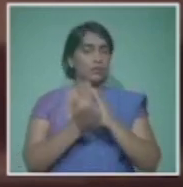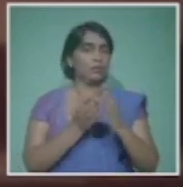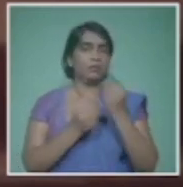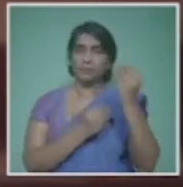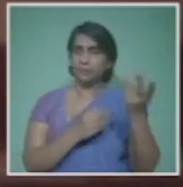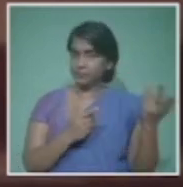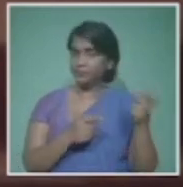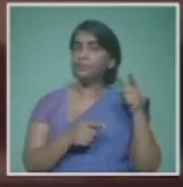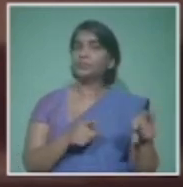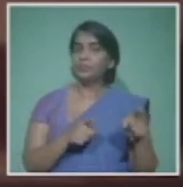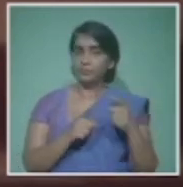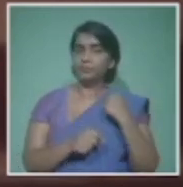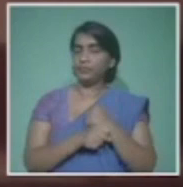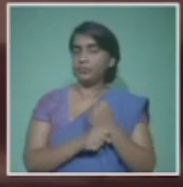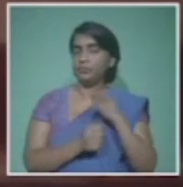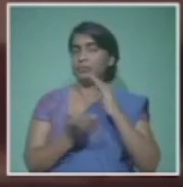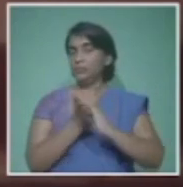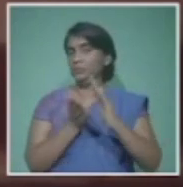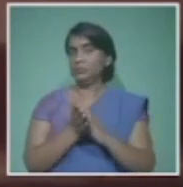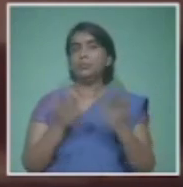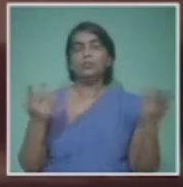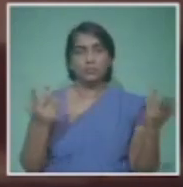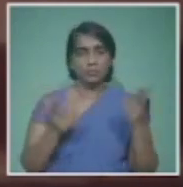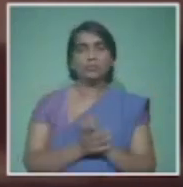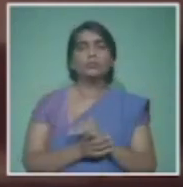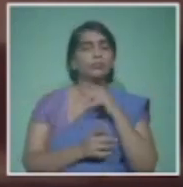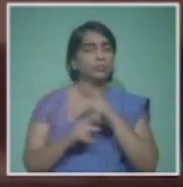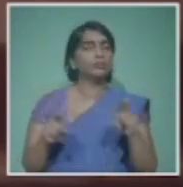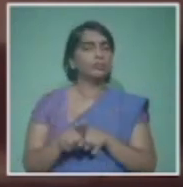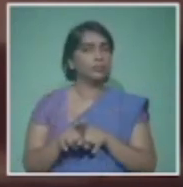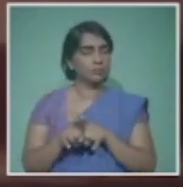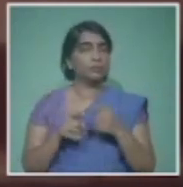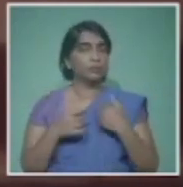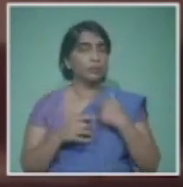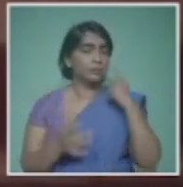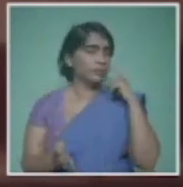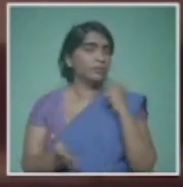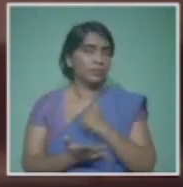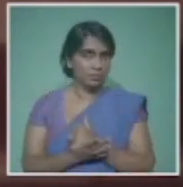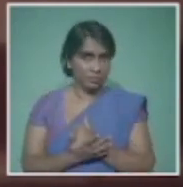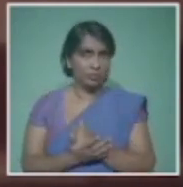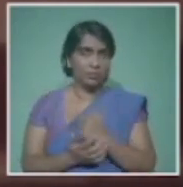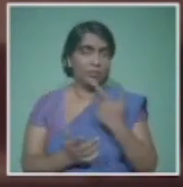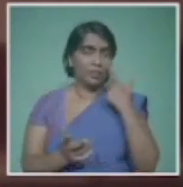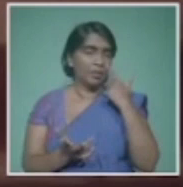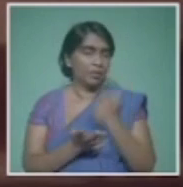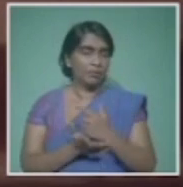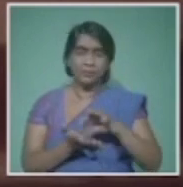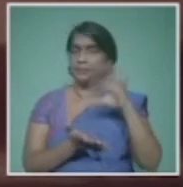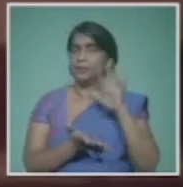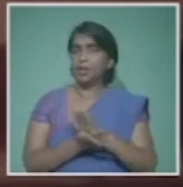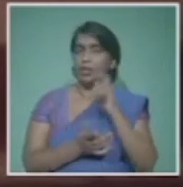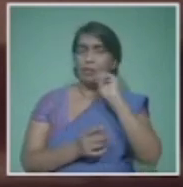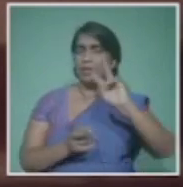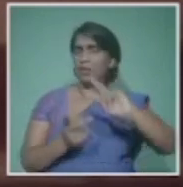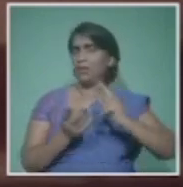ලැබෙන්නේ නැහැ. එතෙන්දී ආණ්ඩුවට සහනාධාර ලබා දෙන්නත් බැරි වෙනවා. ඒකන්ද මේ ජනතාවට දරන්න බැරි දුෂ්කර තීරණ ගන්නවා කියලා ජනතාව